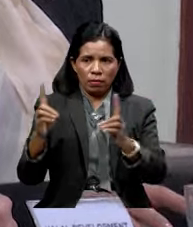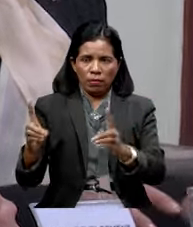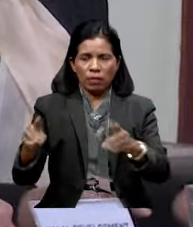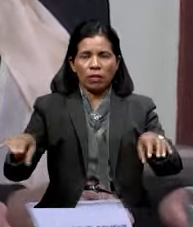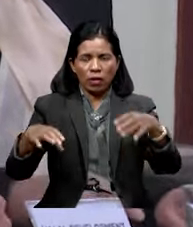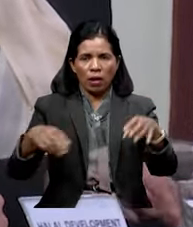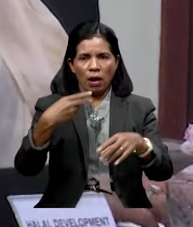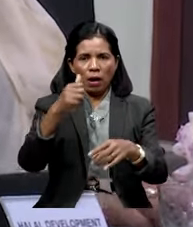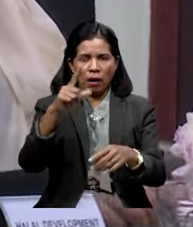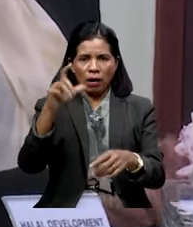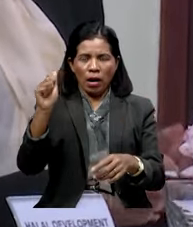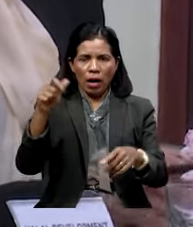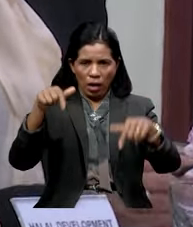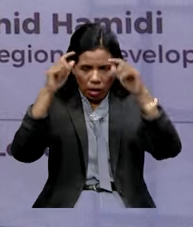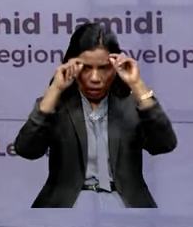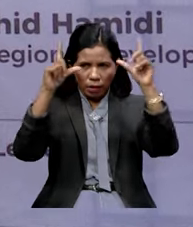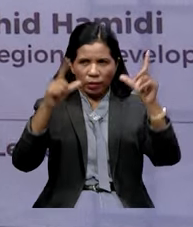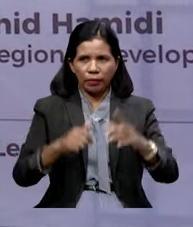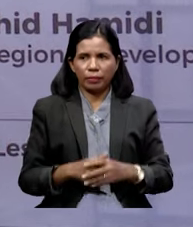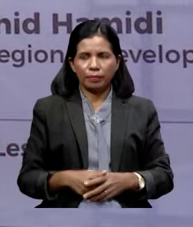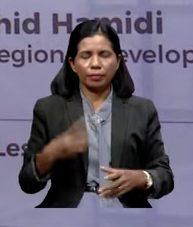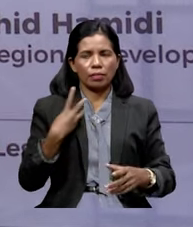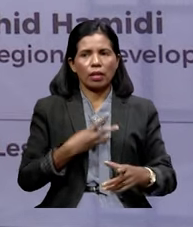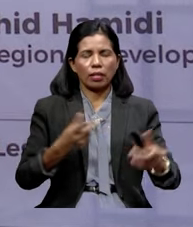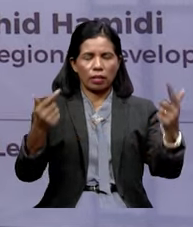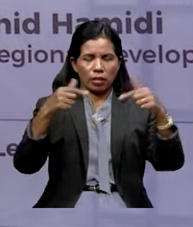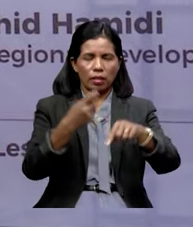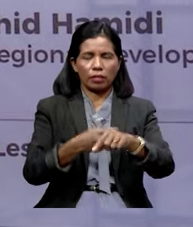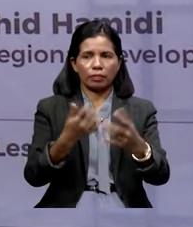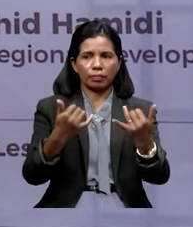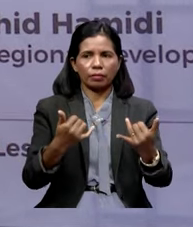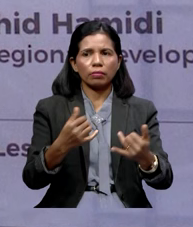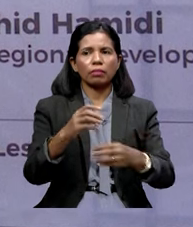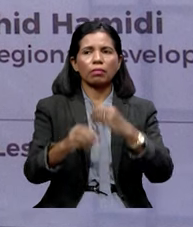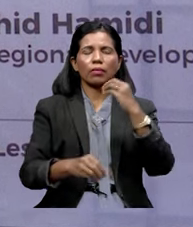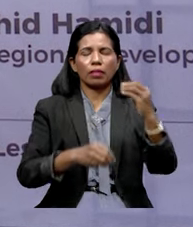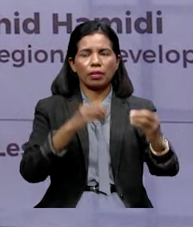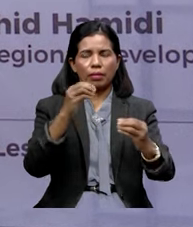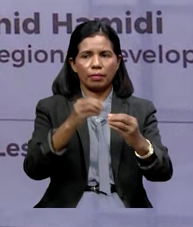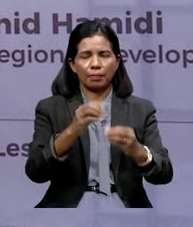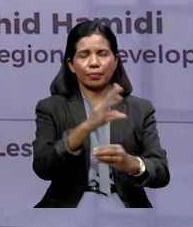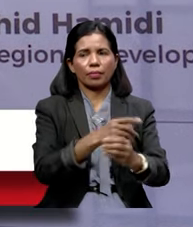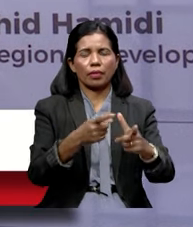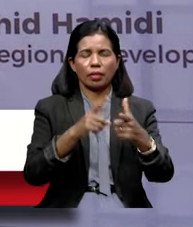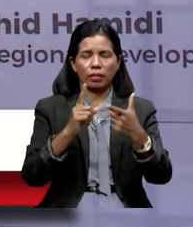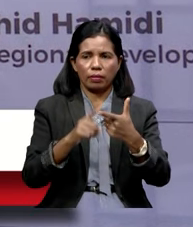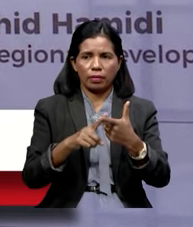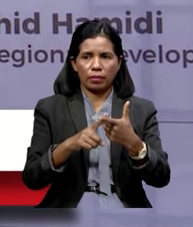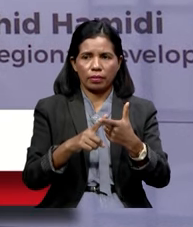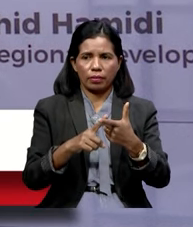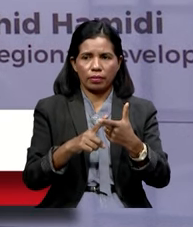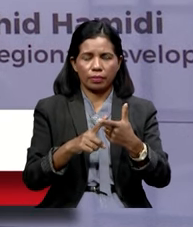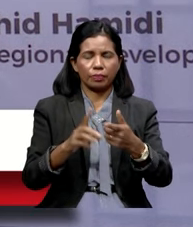hal tujuan event ini adalah adalah salah satu inisiatif